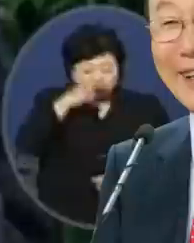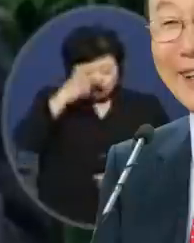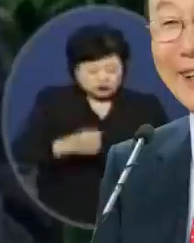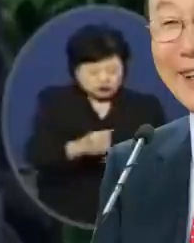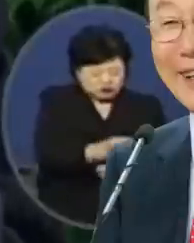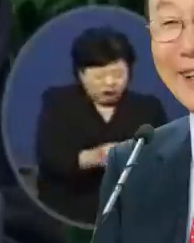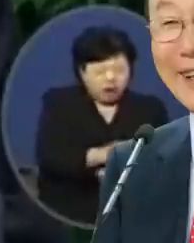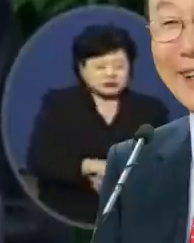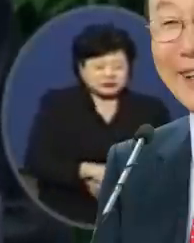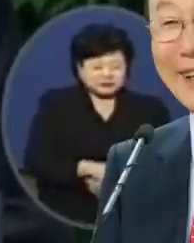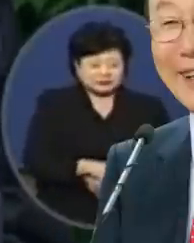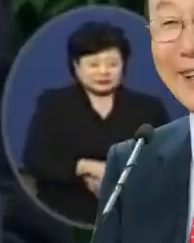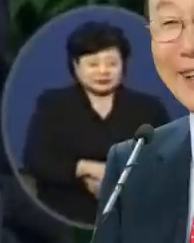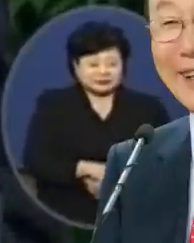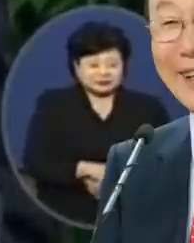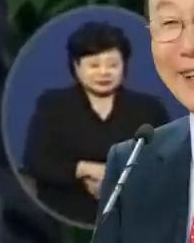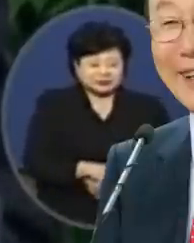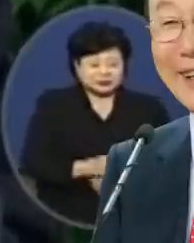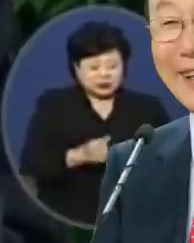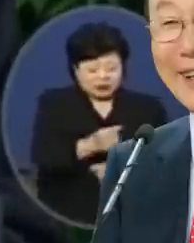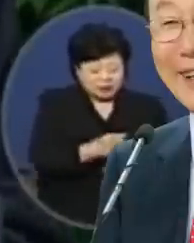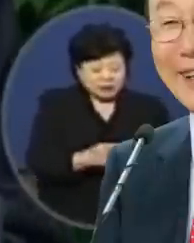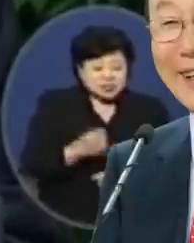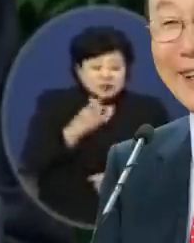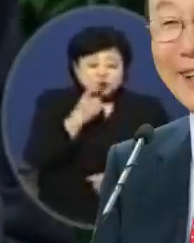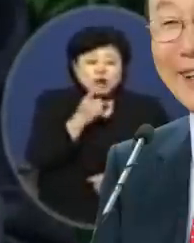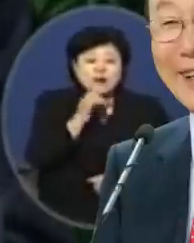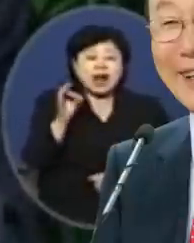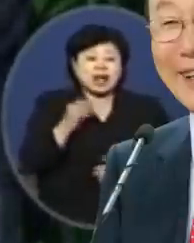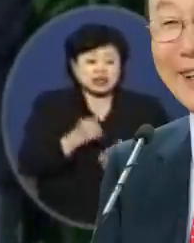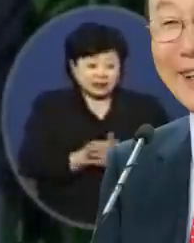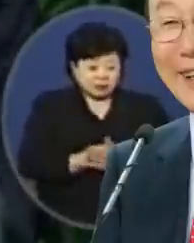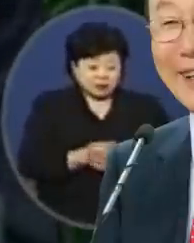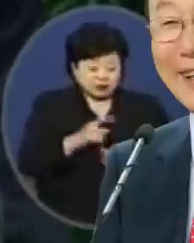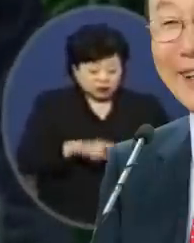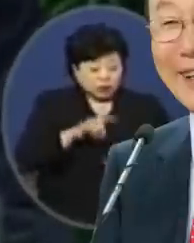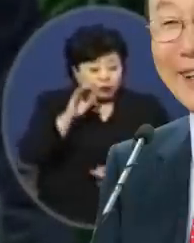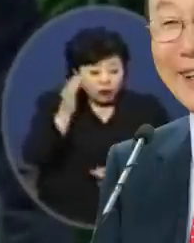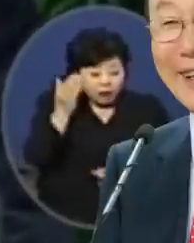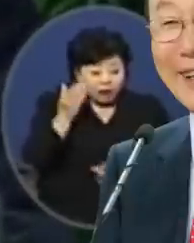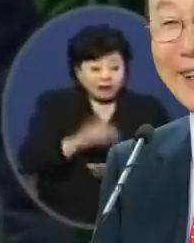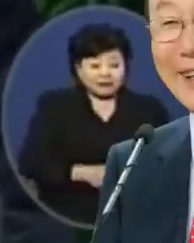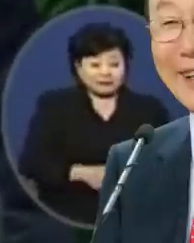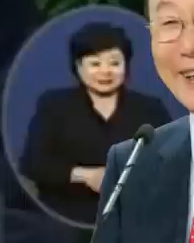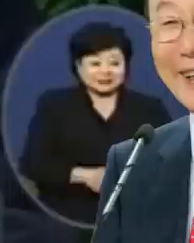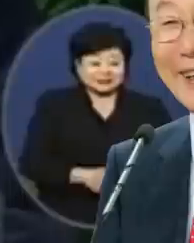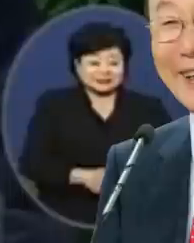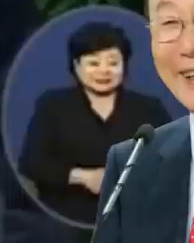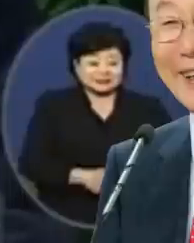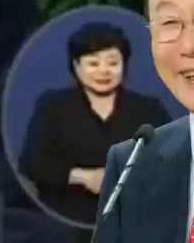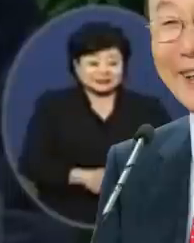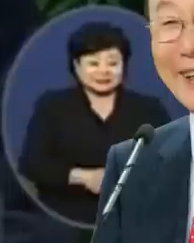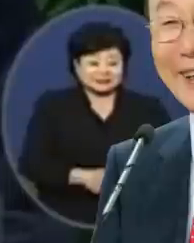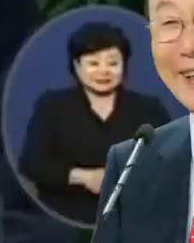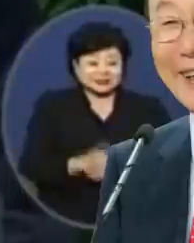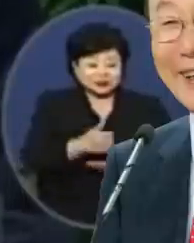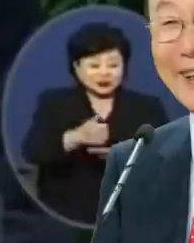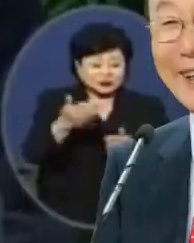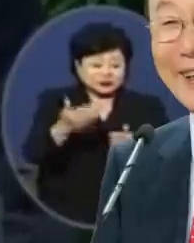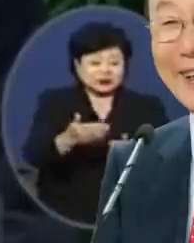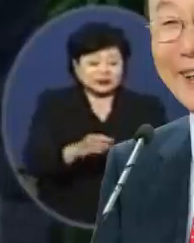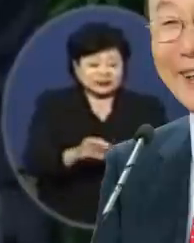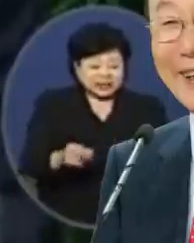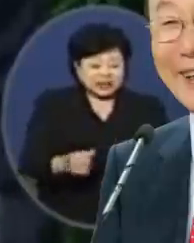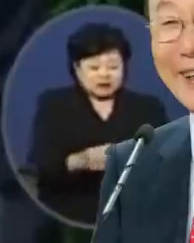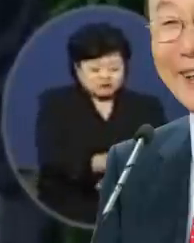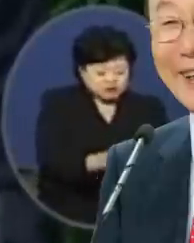묶어라. 손으로 행하면서 입으로 시인하니까 그대로 된단 말입니다. 그게 주님께서 내가